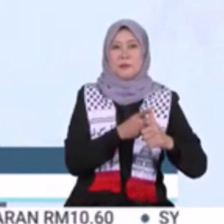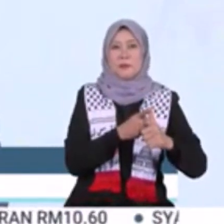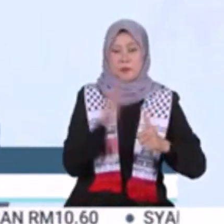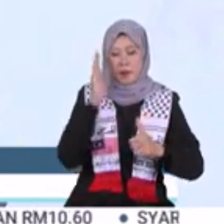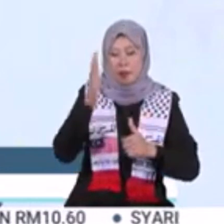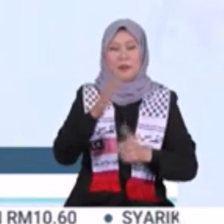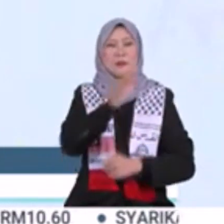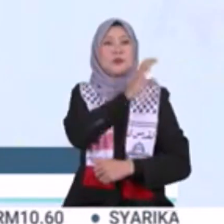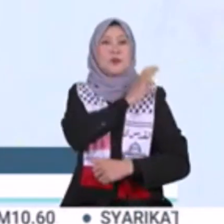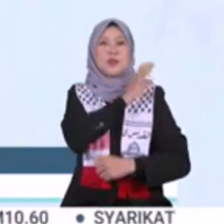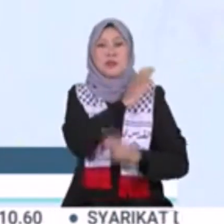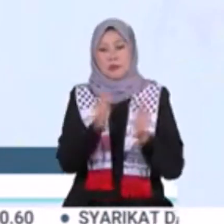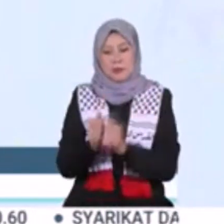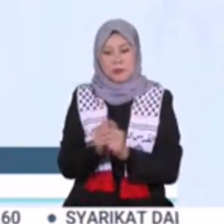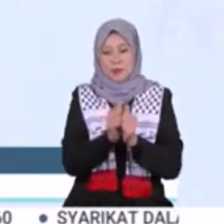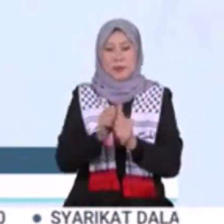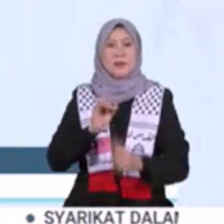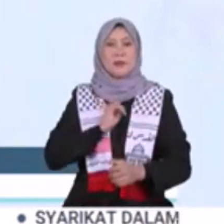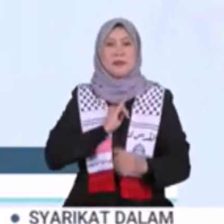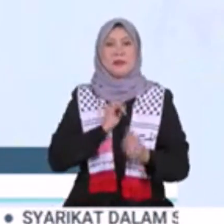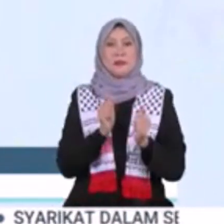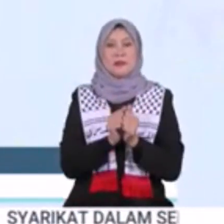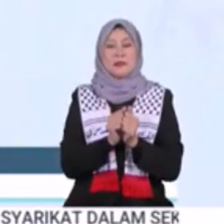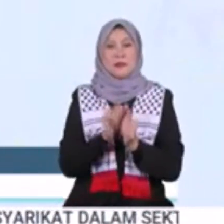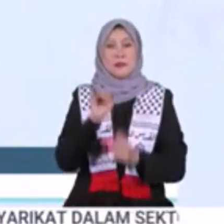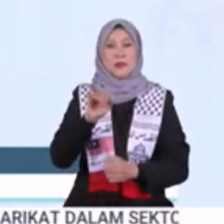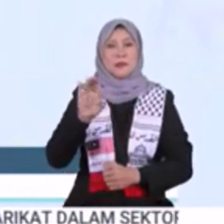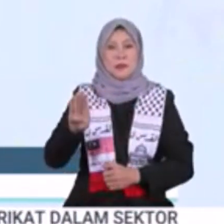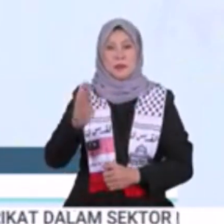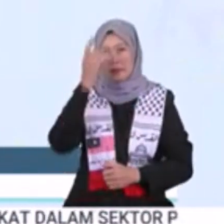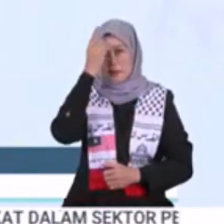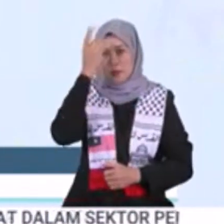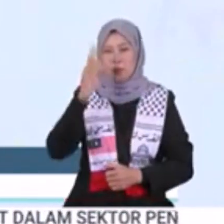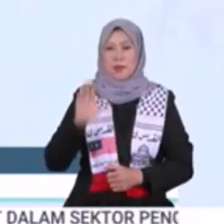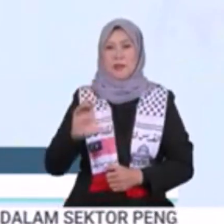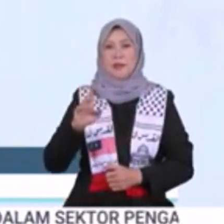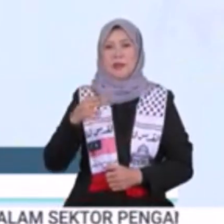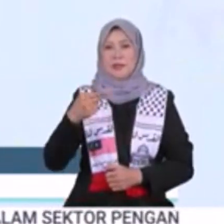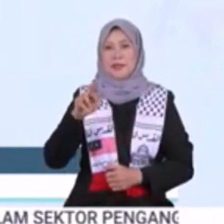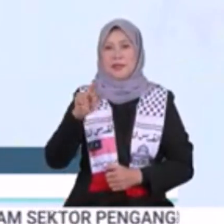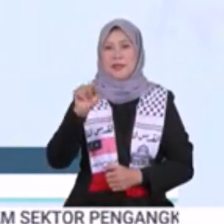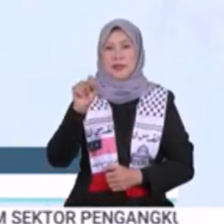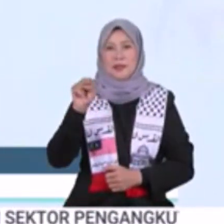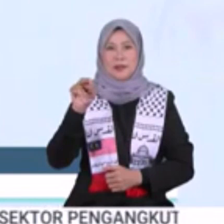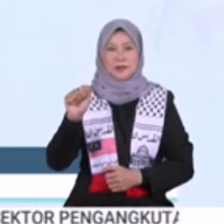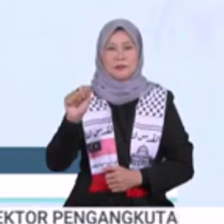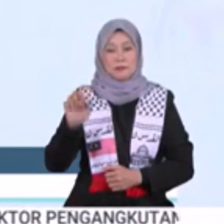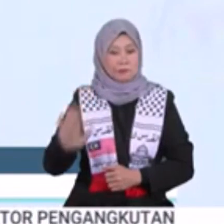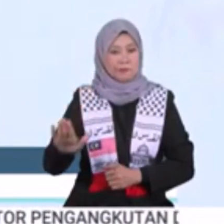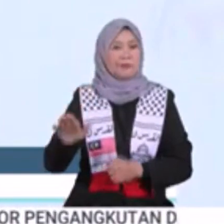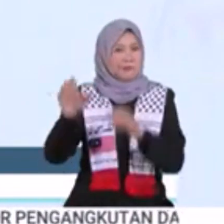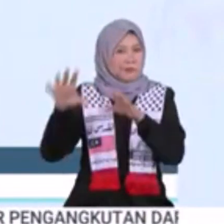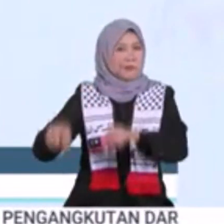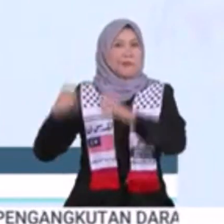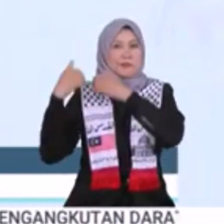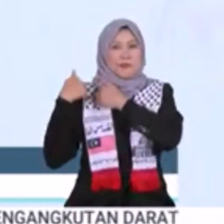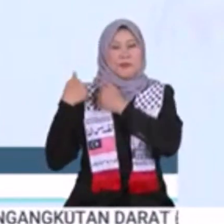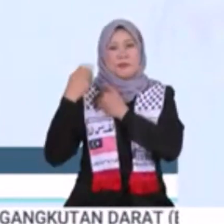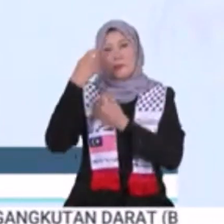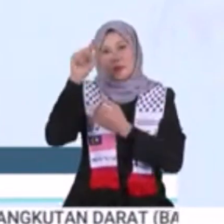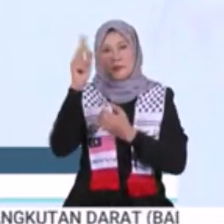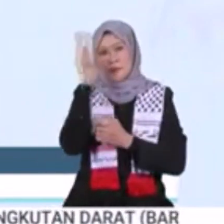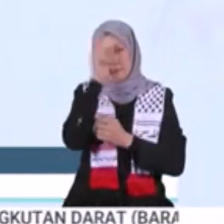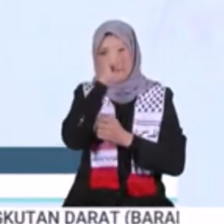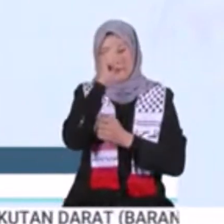yang akan dipengerusian bersama oleh saya dan Yang Berhormat Datuk Christina Liu, menteri yang dipertanggungjawabkan bagi